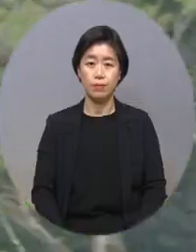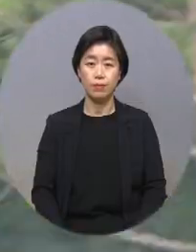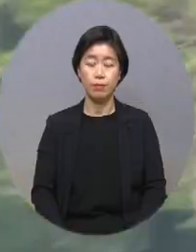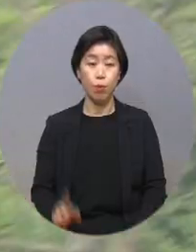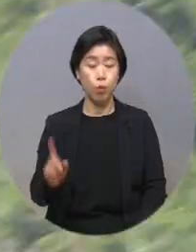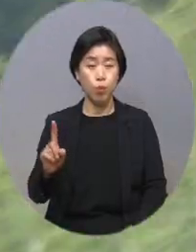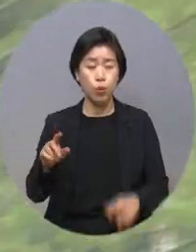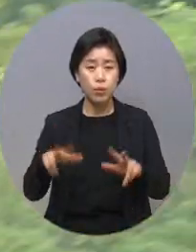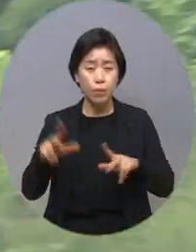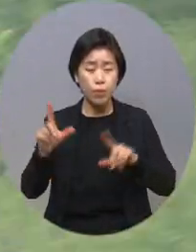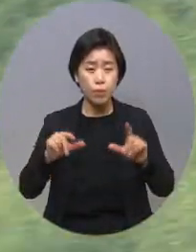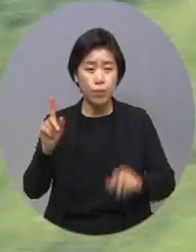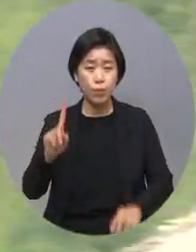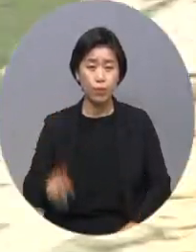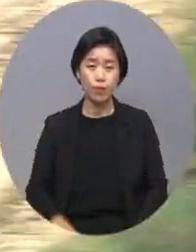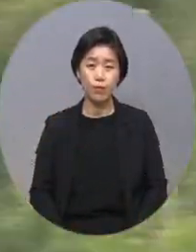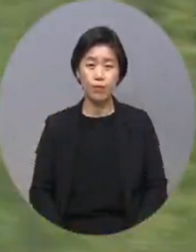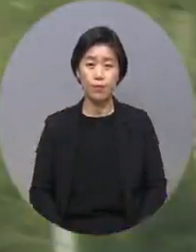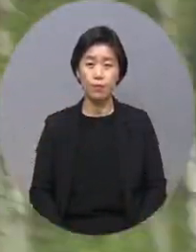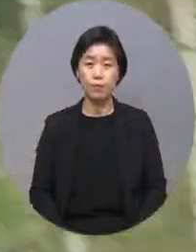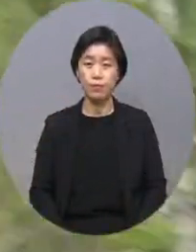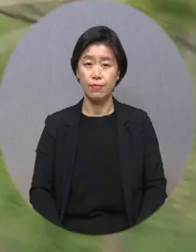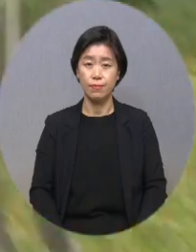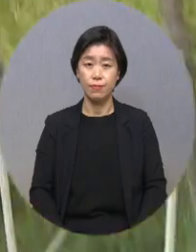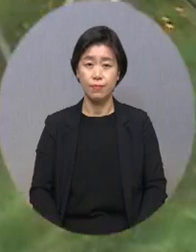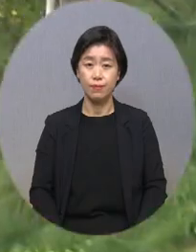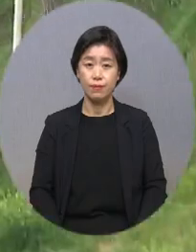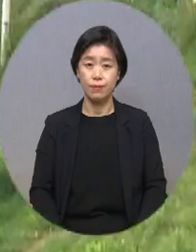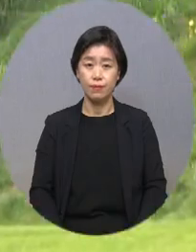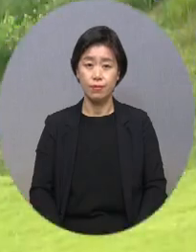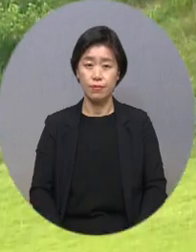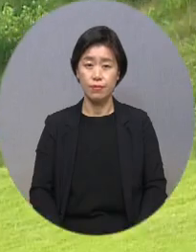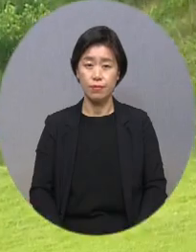와! 와! 이거 뭐야?